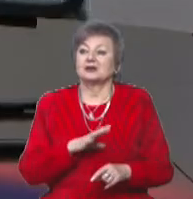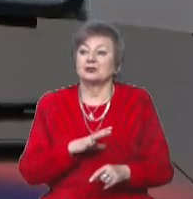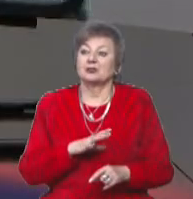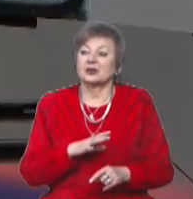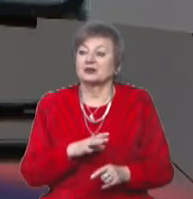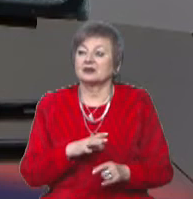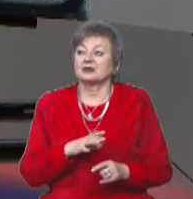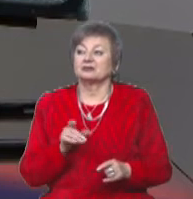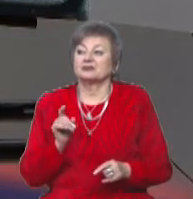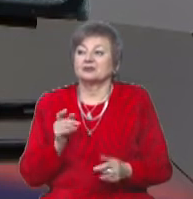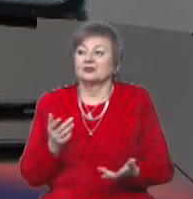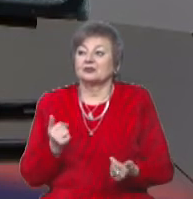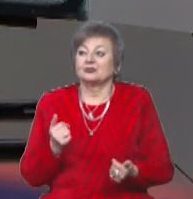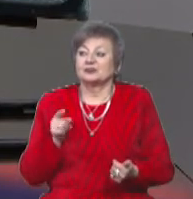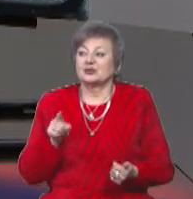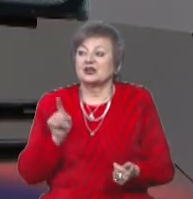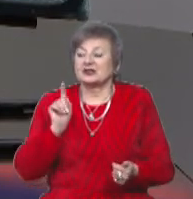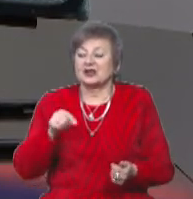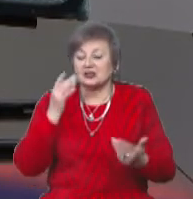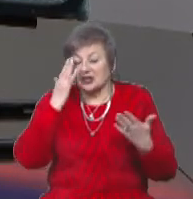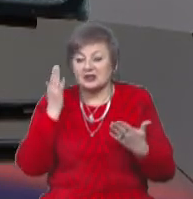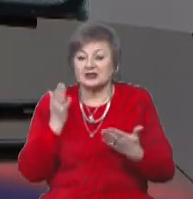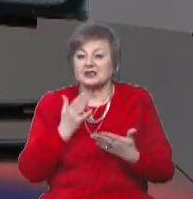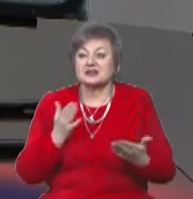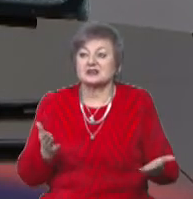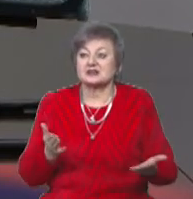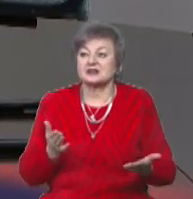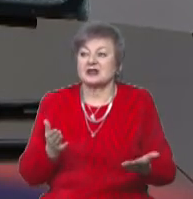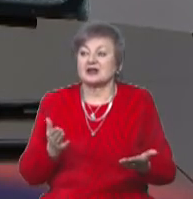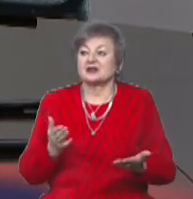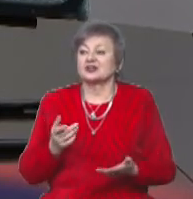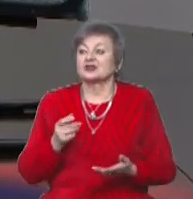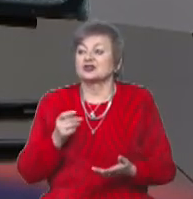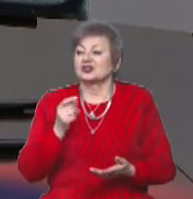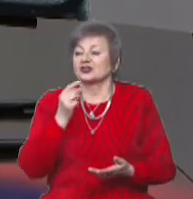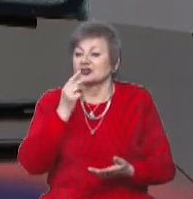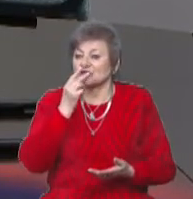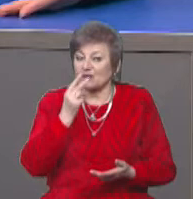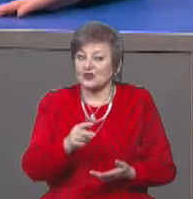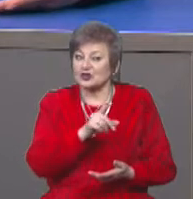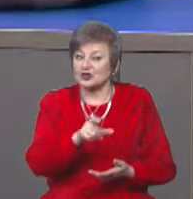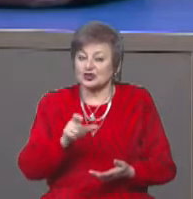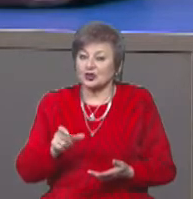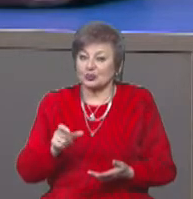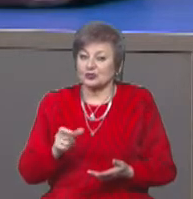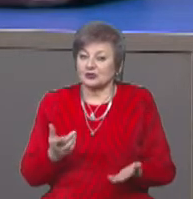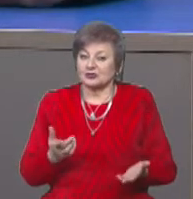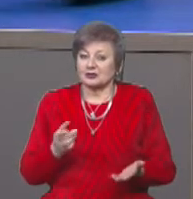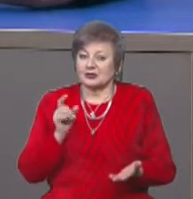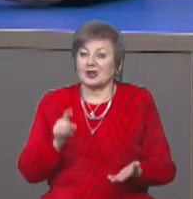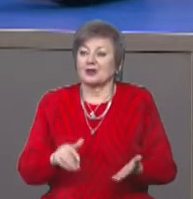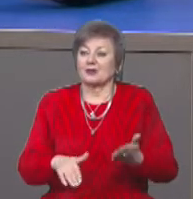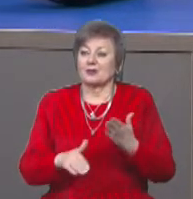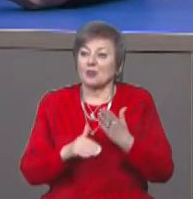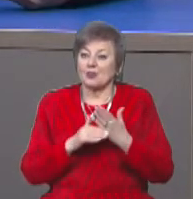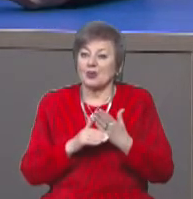знаєш, які взагалі ну, не дуже знають тебе, але бачать просто якісь дії, і